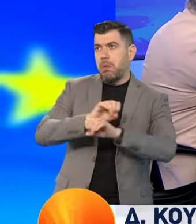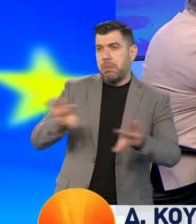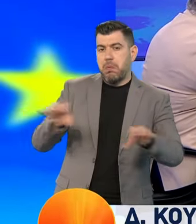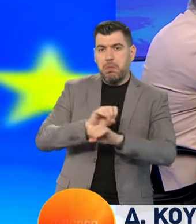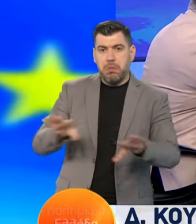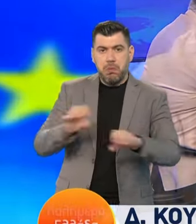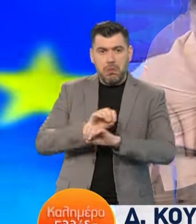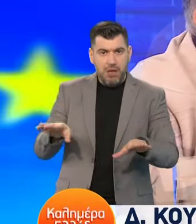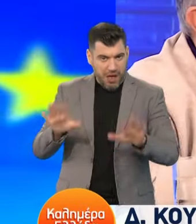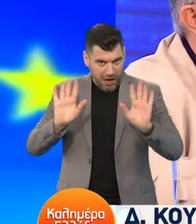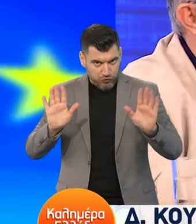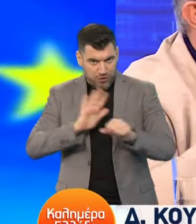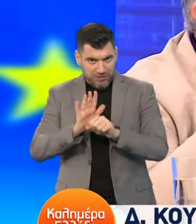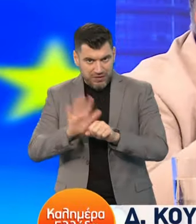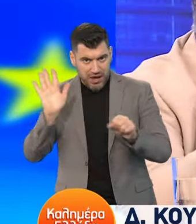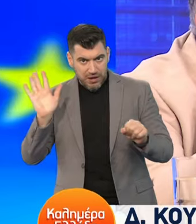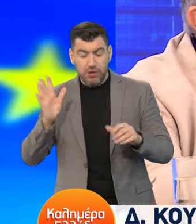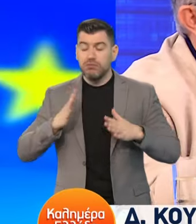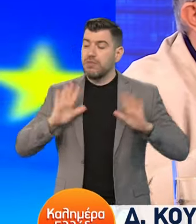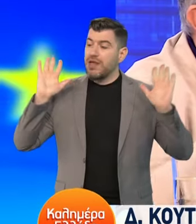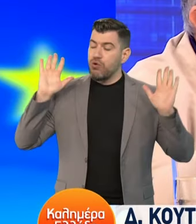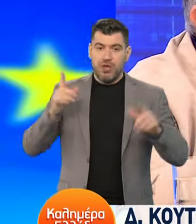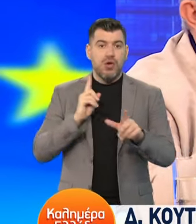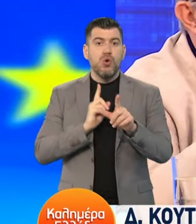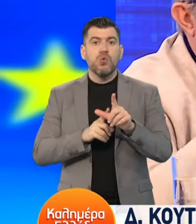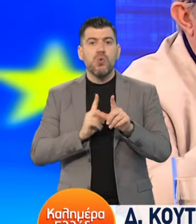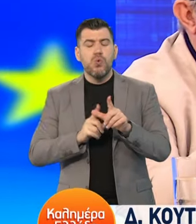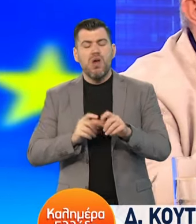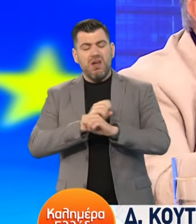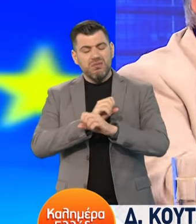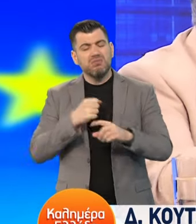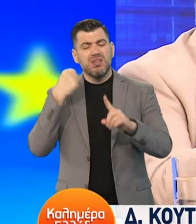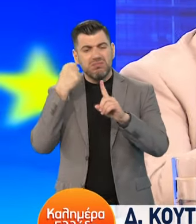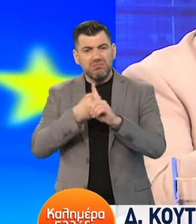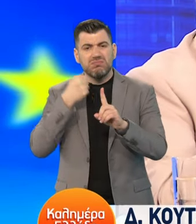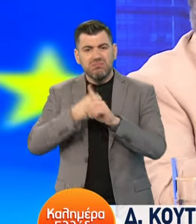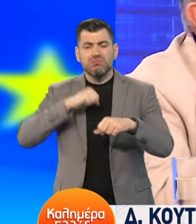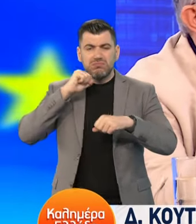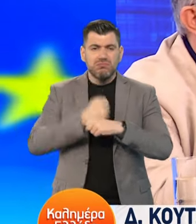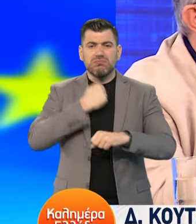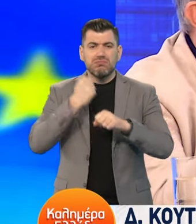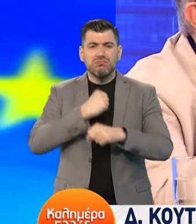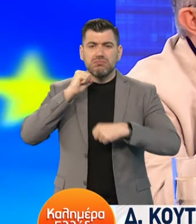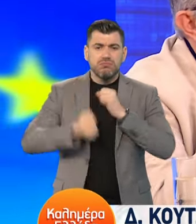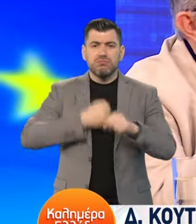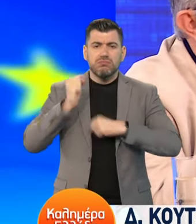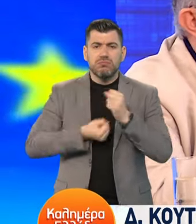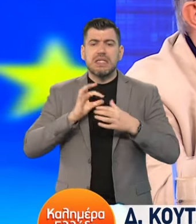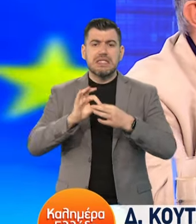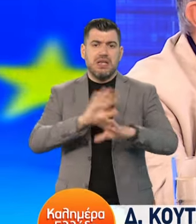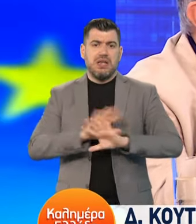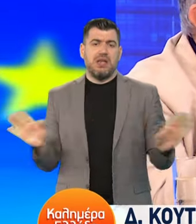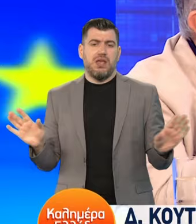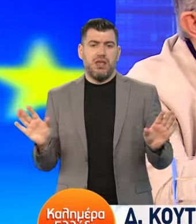μέσα ενημέρωσης, τα μέσα κοινωνικής δικτύωσης, τα σποτάκια, τις διαφημίσεις, αυτό που είπατε, την προσέγγιση